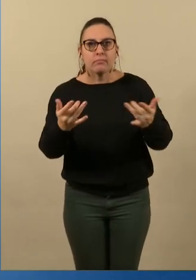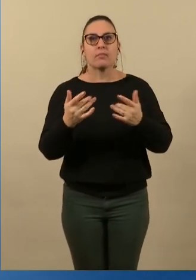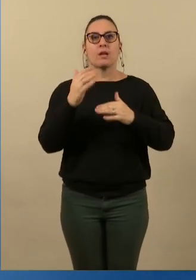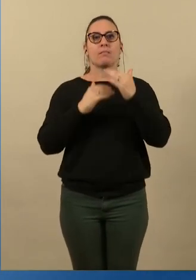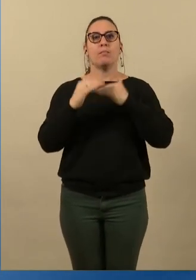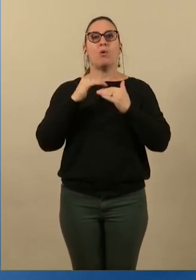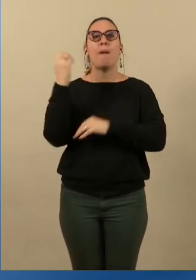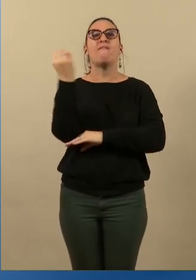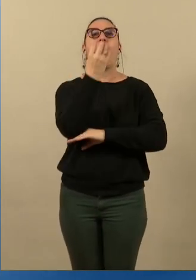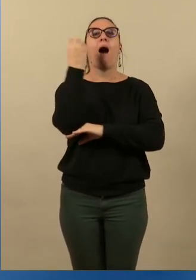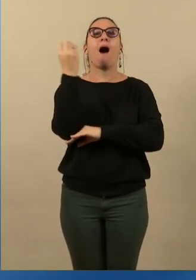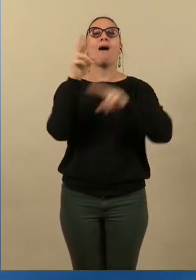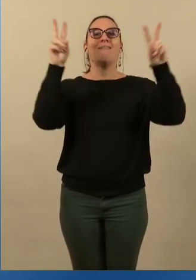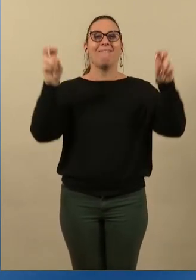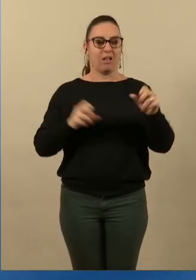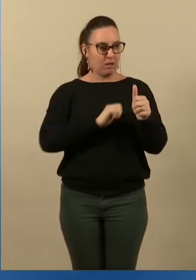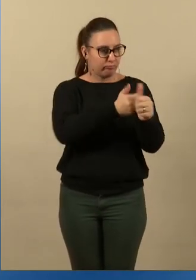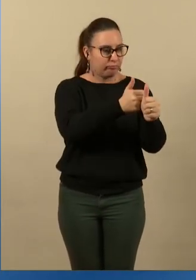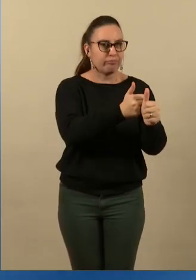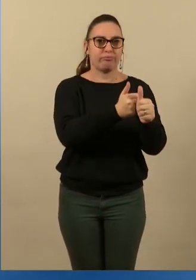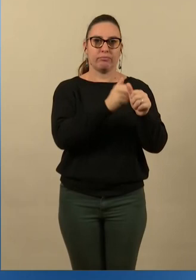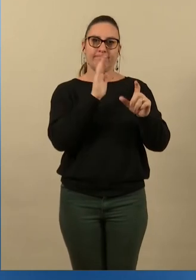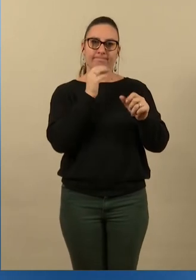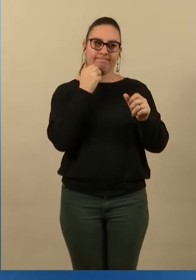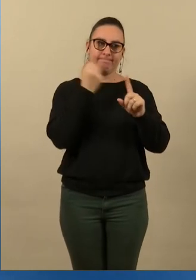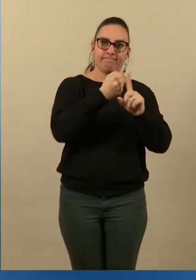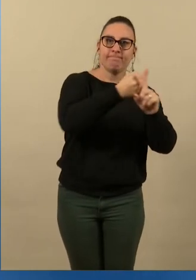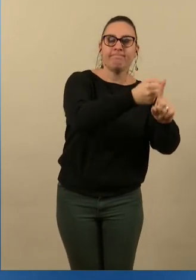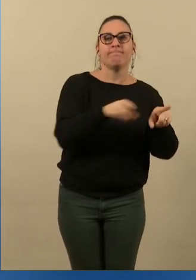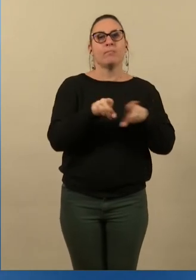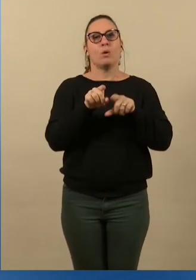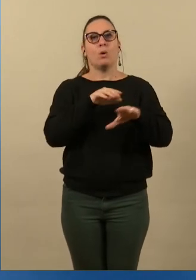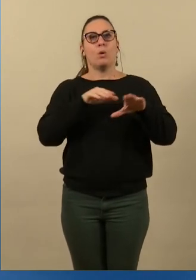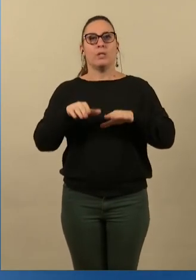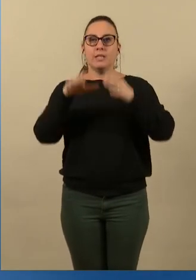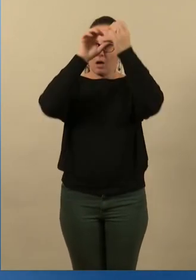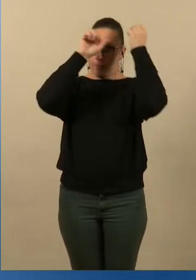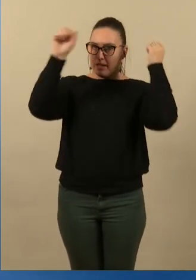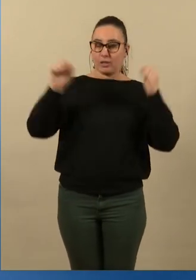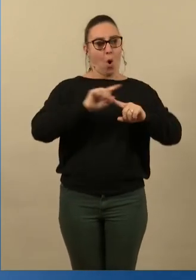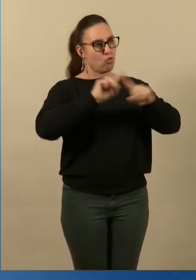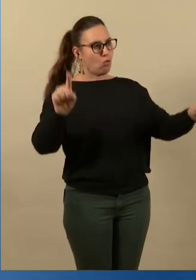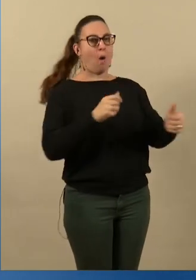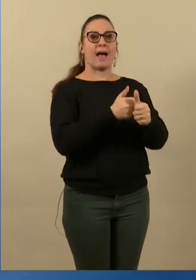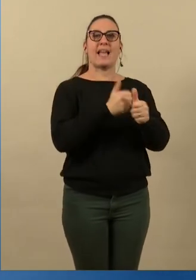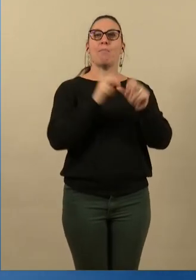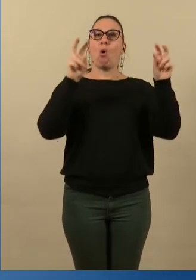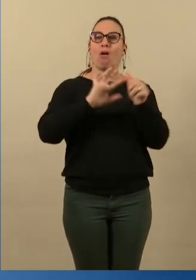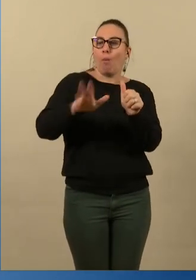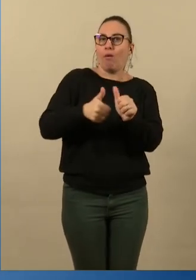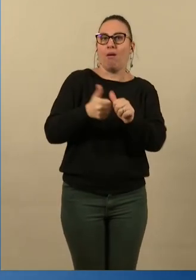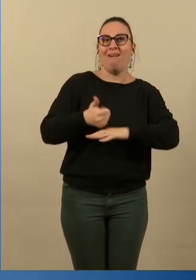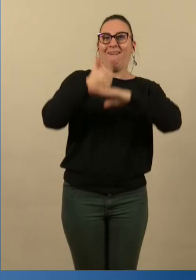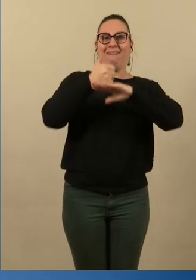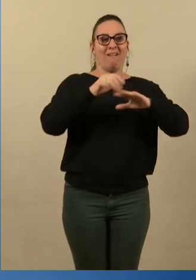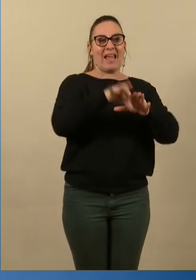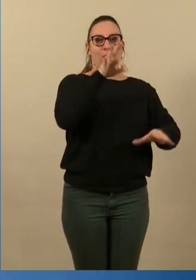lutte contre le harcèlement à l'école les dispositifs mis en place à l'instar des ambassadeurs non au harcèlement semble bien insuffisant